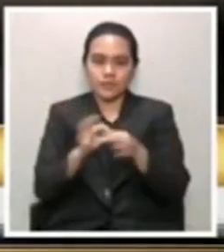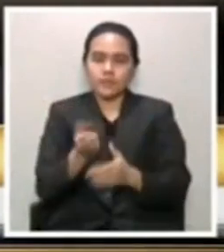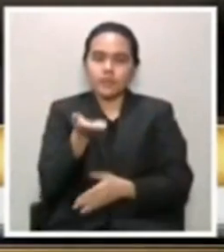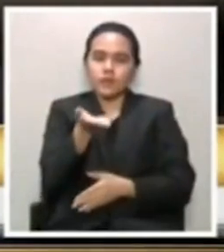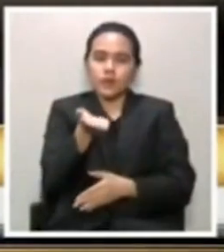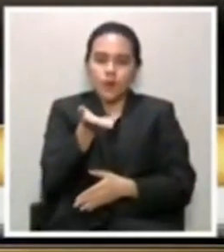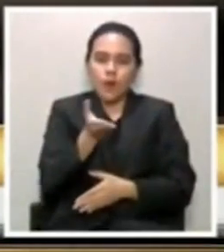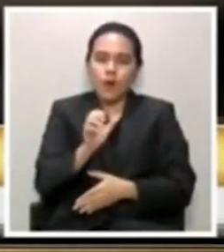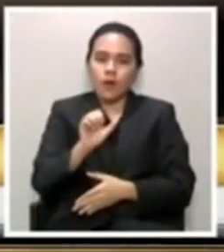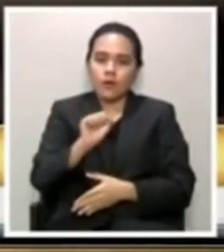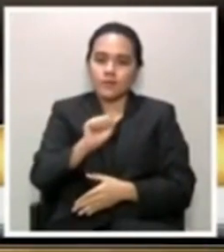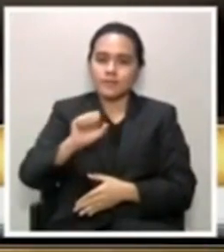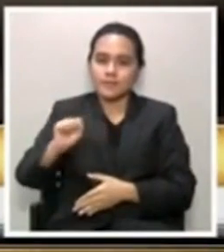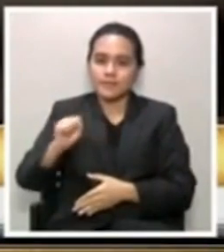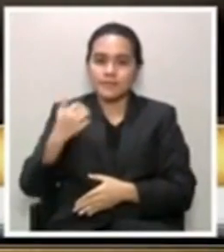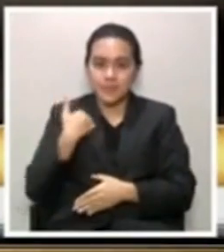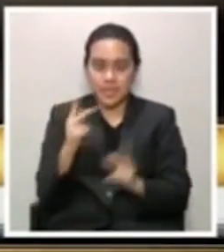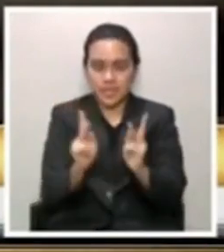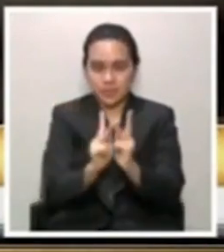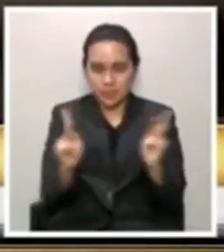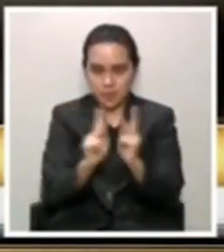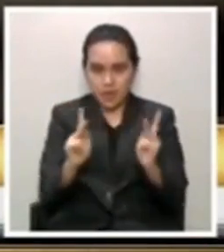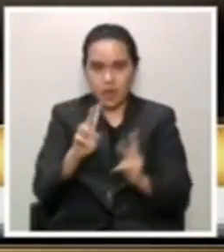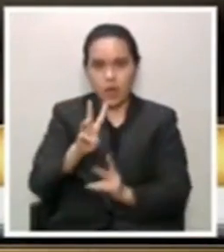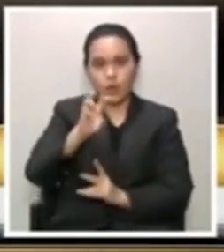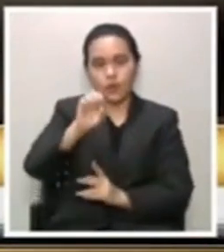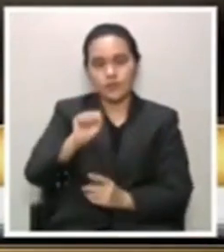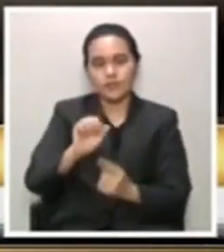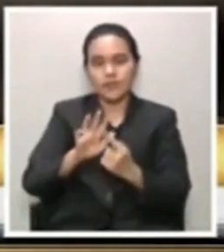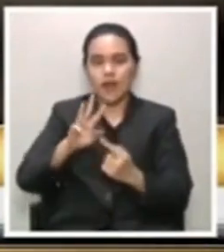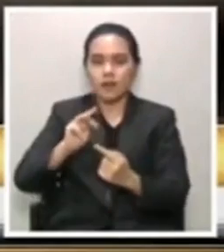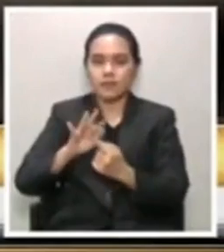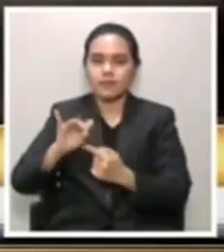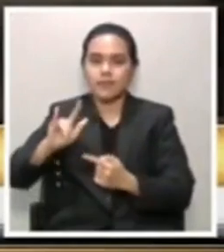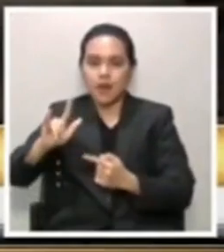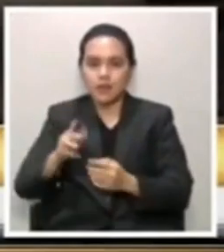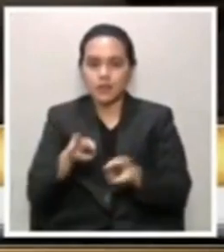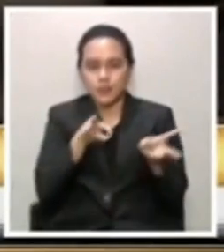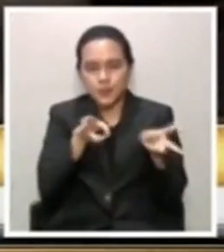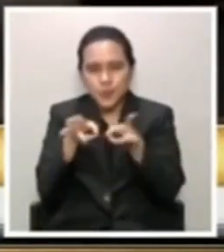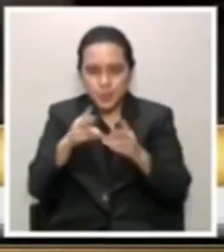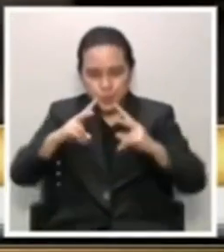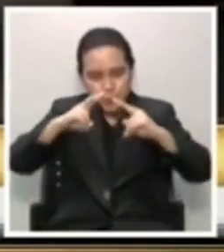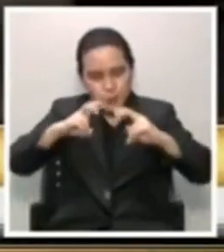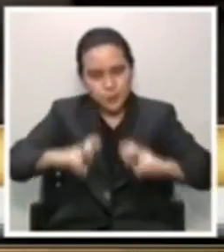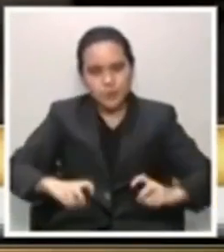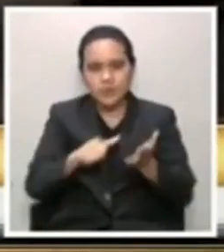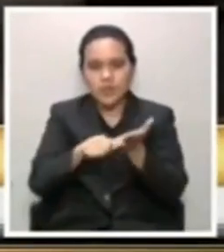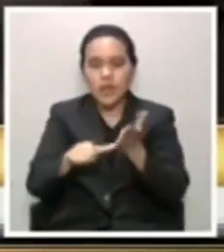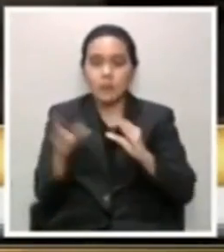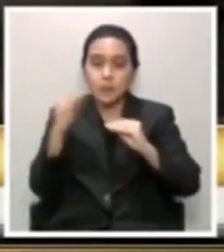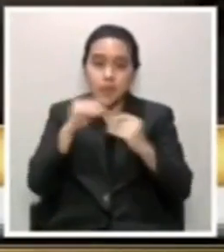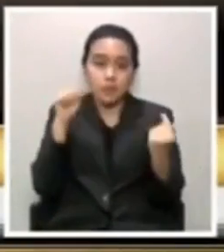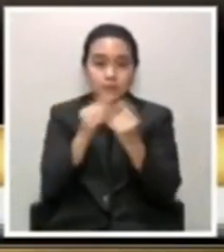สภาผู้แทนราษฎรตั้งคณะกรรมการวิสามัญพิจารณาศึกษาหลักเกณฑ์และวิธีการแก้ไขเพิ่มเติมรัฐธร